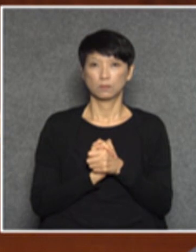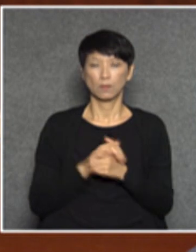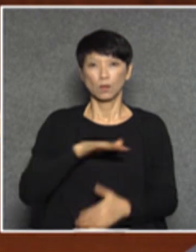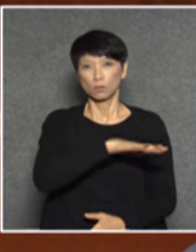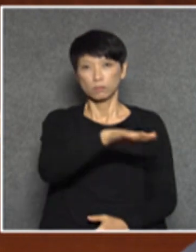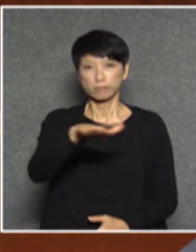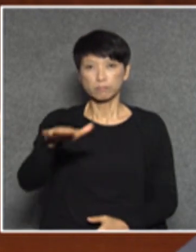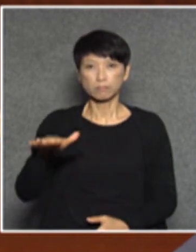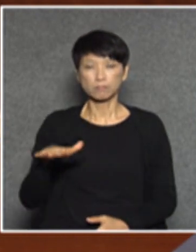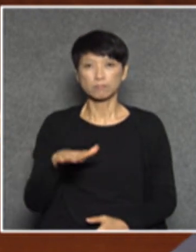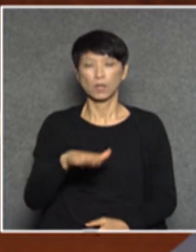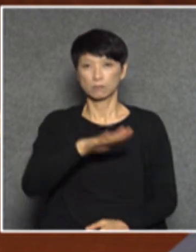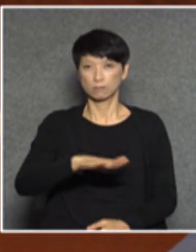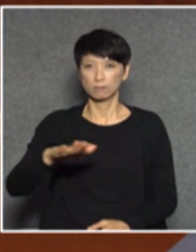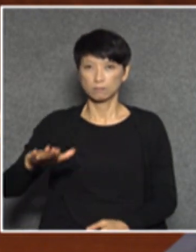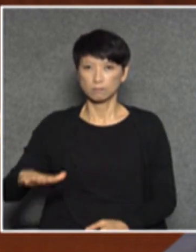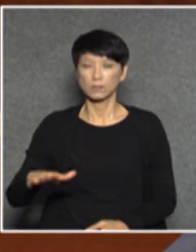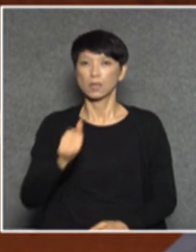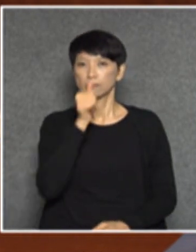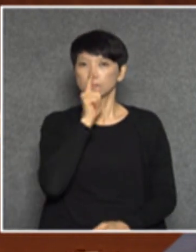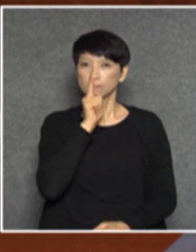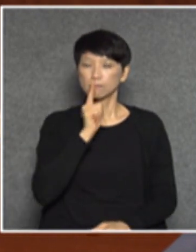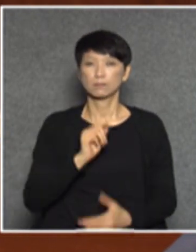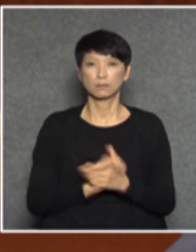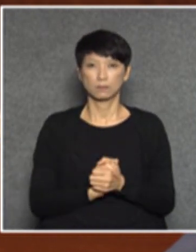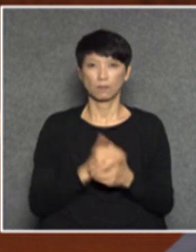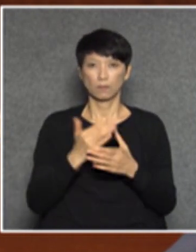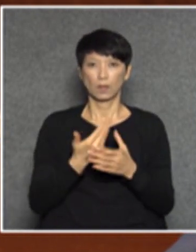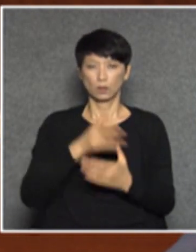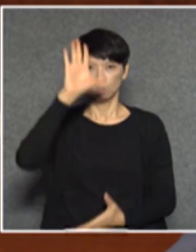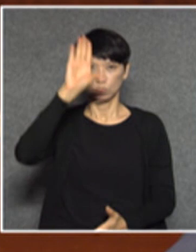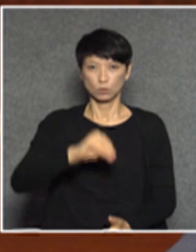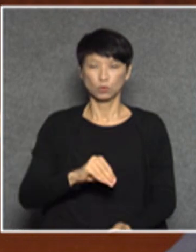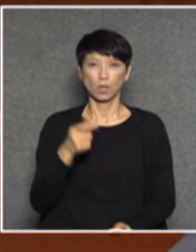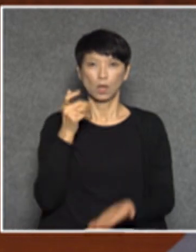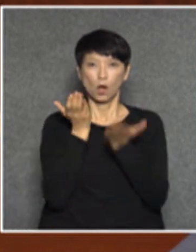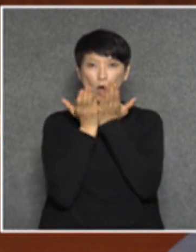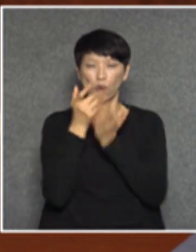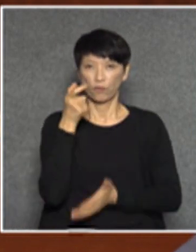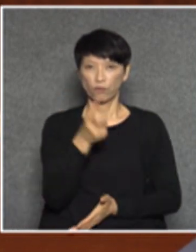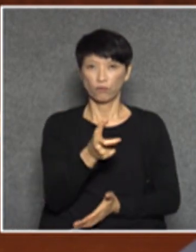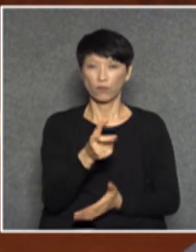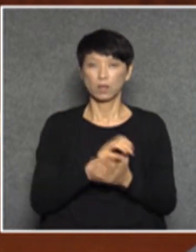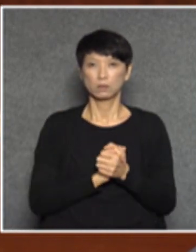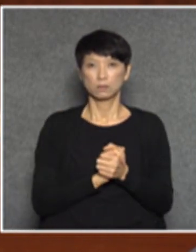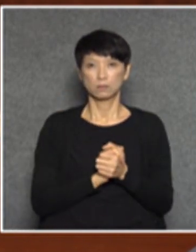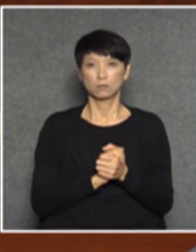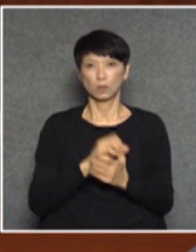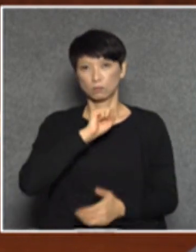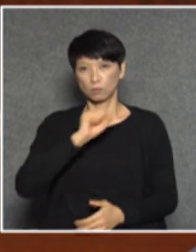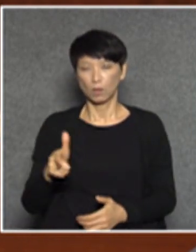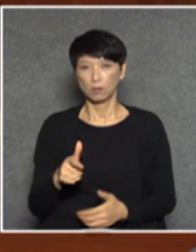的小朋友和他們的家長。因為全日制的學費比半日制是高大概5-6成